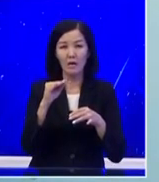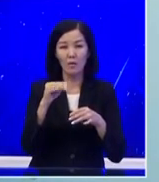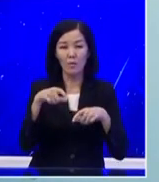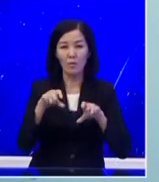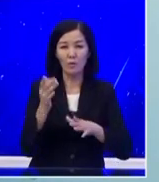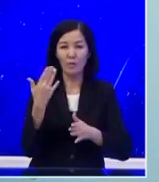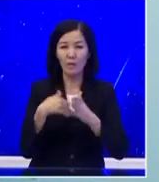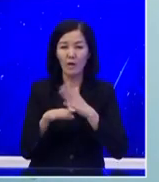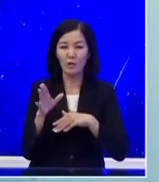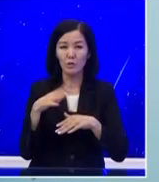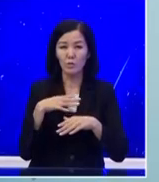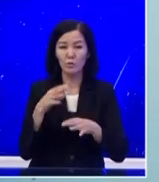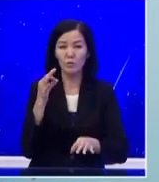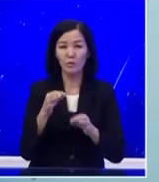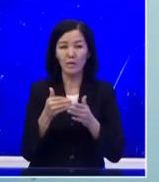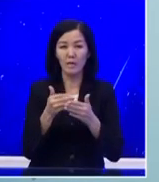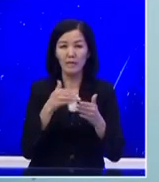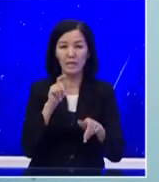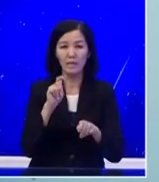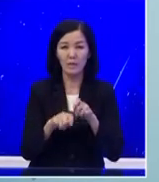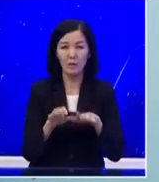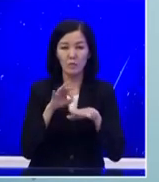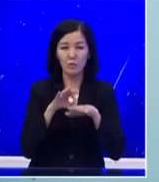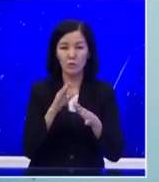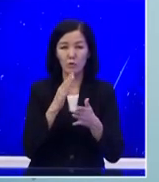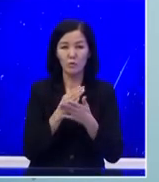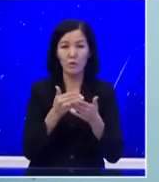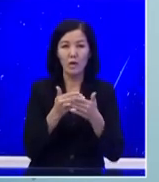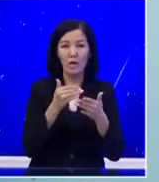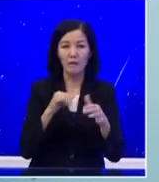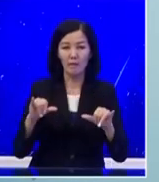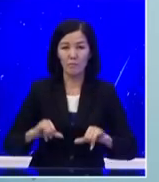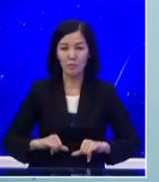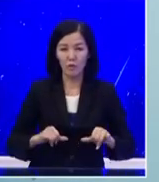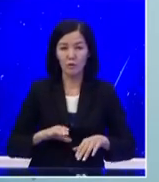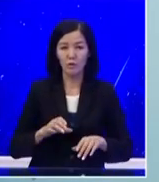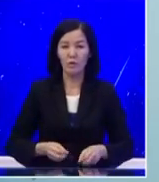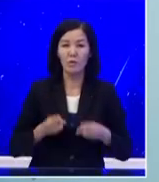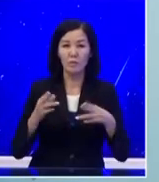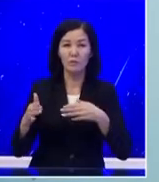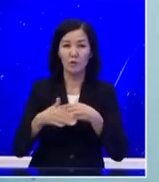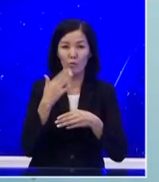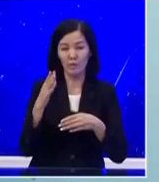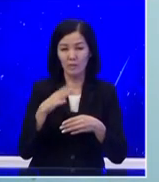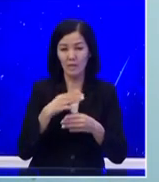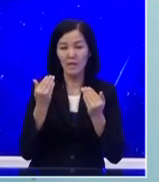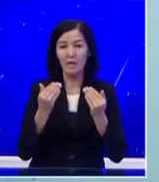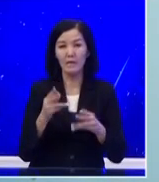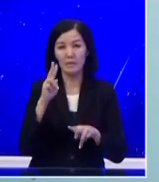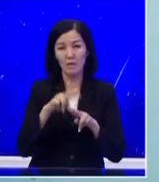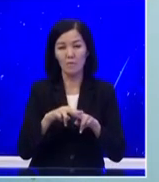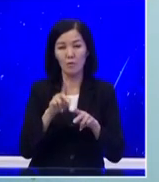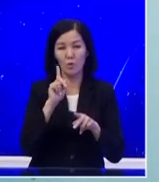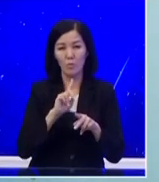сотқа дейінгі тергеу амалдары жүргізілуде. Күдікті бұрында бұзақылық жасаған үшін қылмыстық жауапкершілікке тартылған, қазір ол қамауда